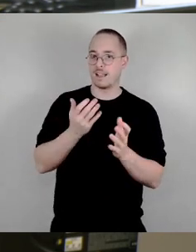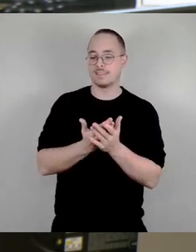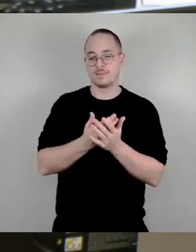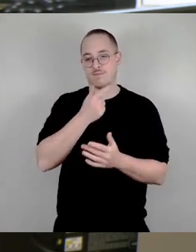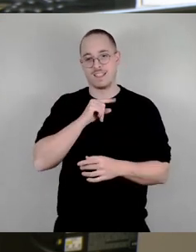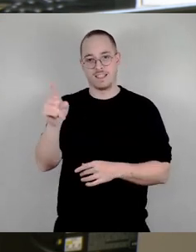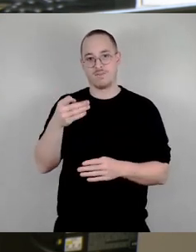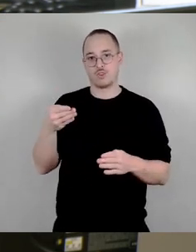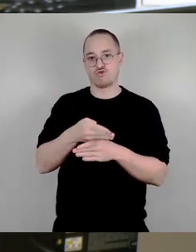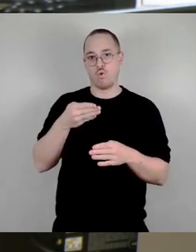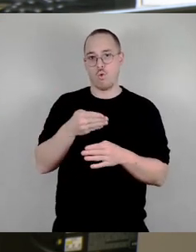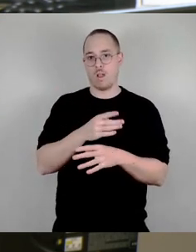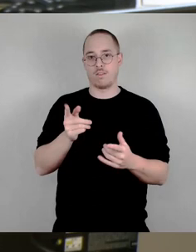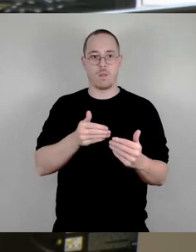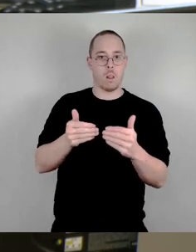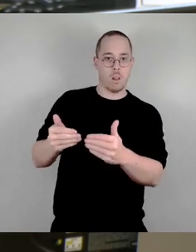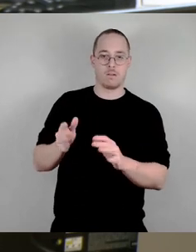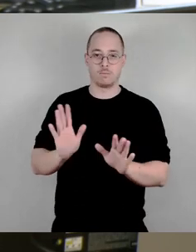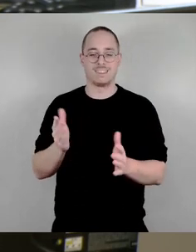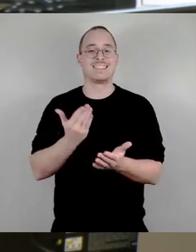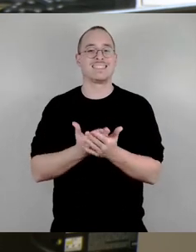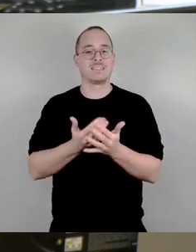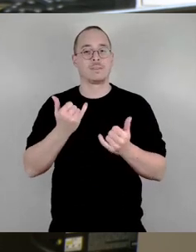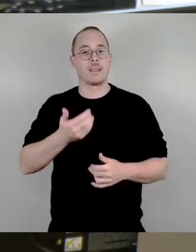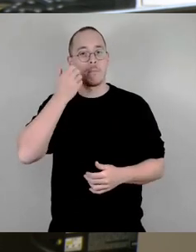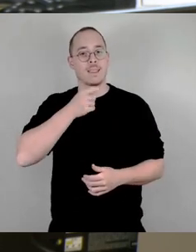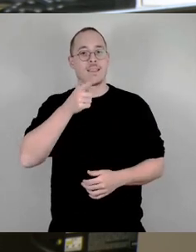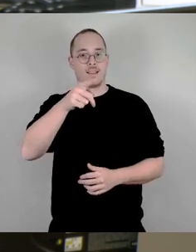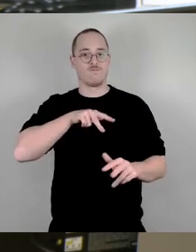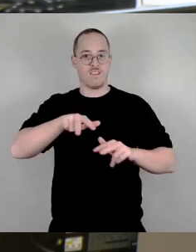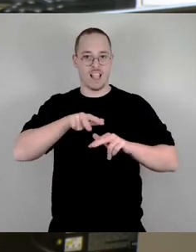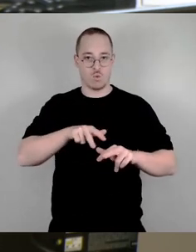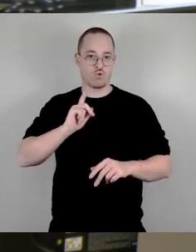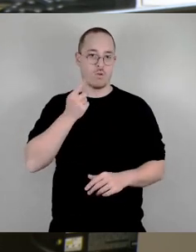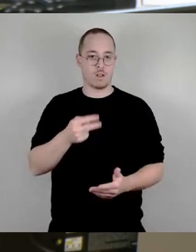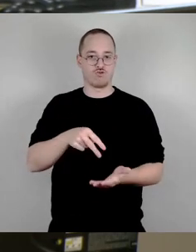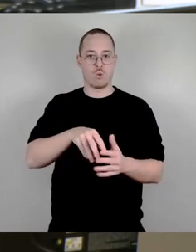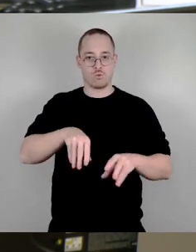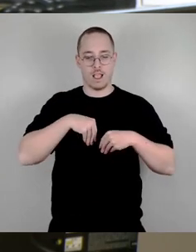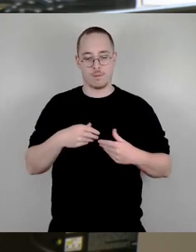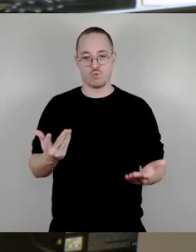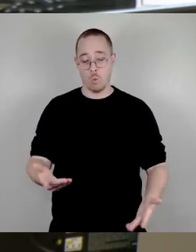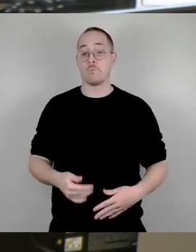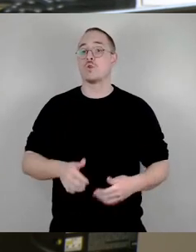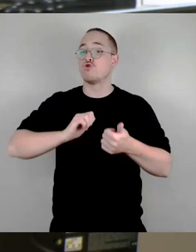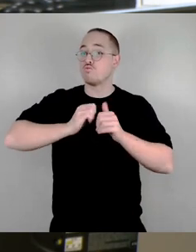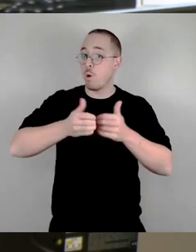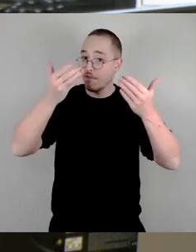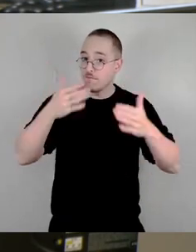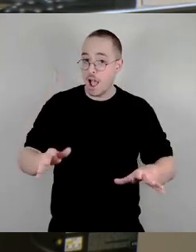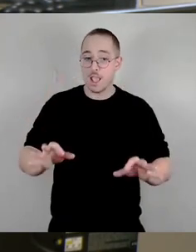wenn Sie nochmal Stellung nehmen, wie Ihr Amt das sieht. Ansonsten sportfrei, cooles Konzept und